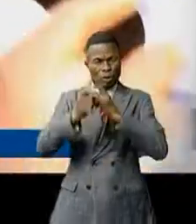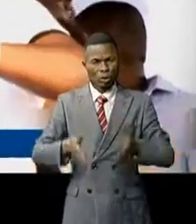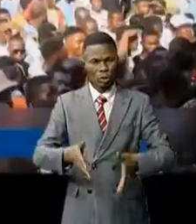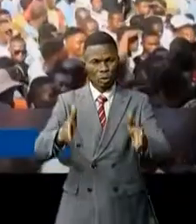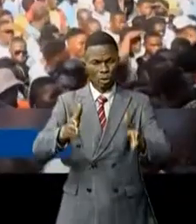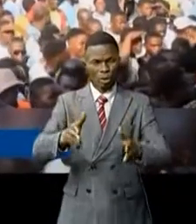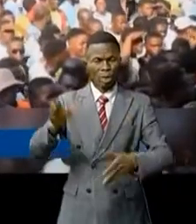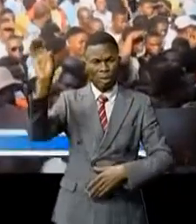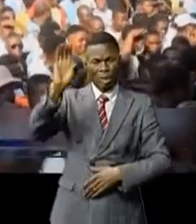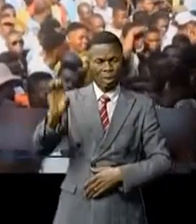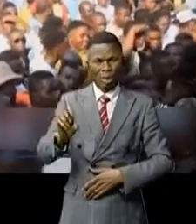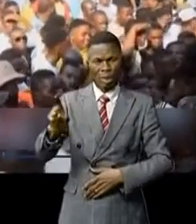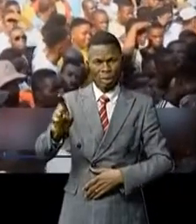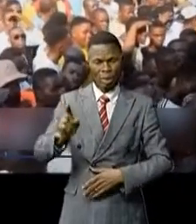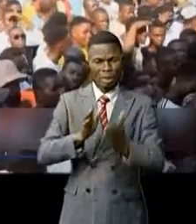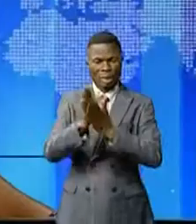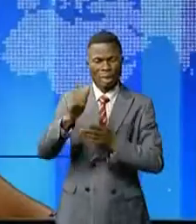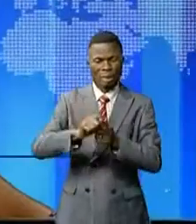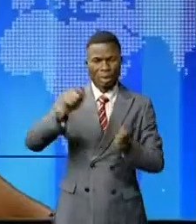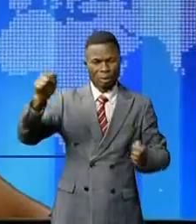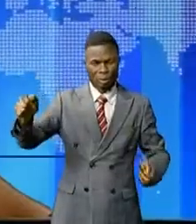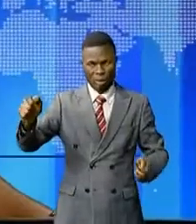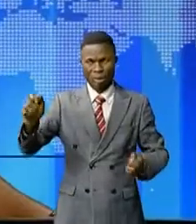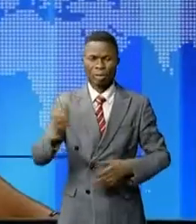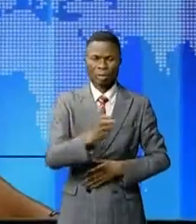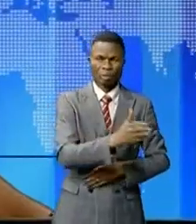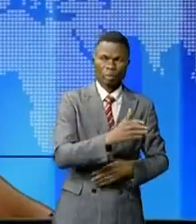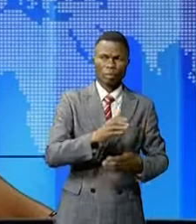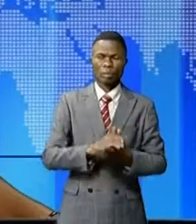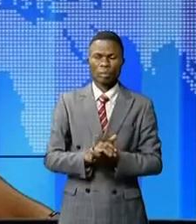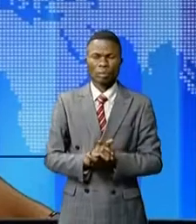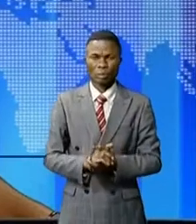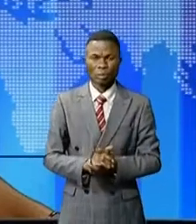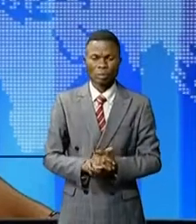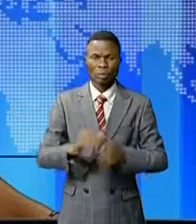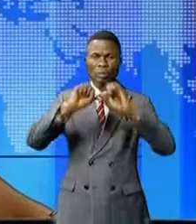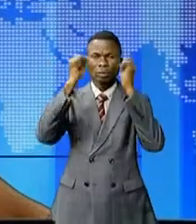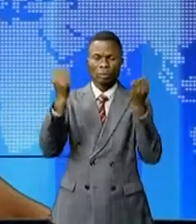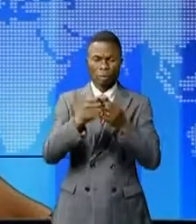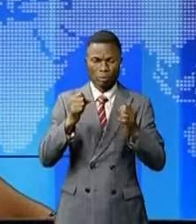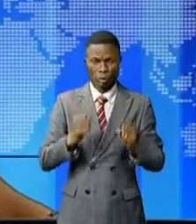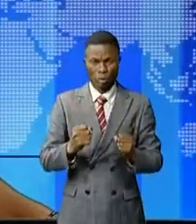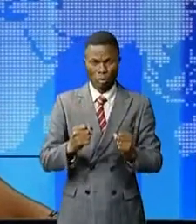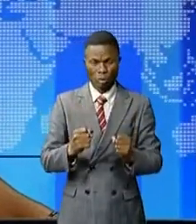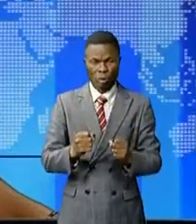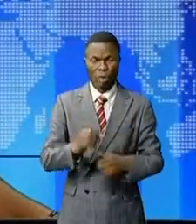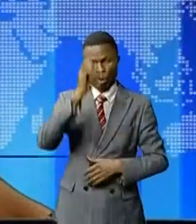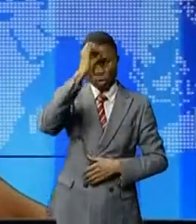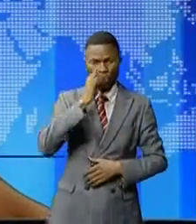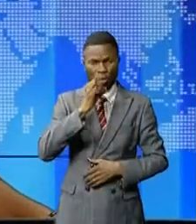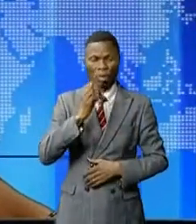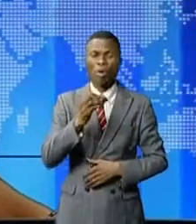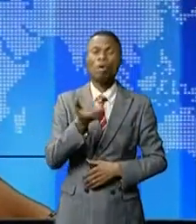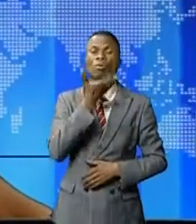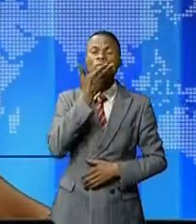de la route Sekomaf sur 15 km. Dans la société active, il y a des orphelins et les personnes